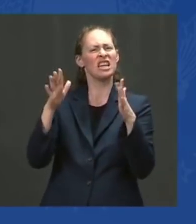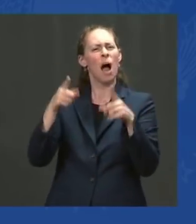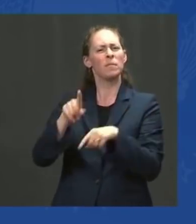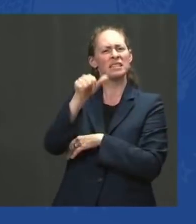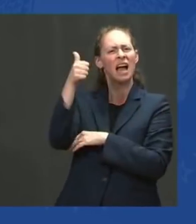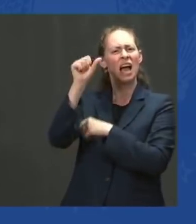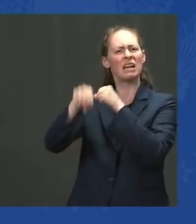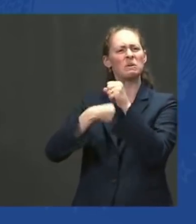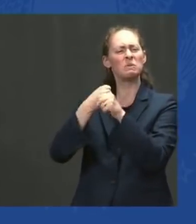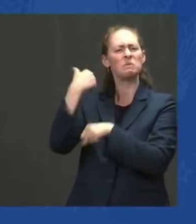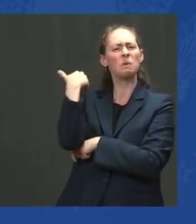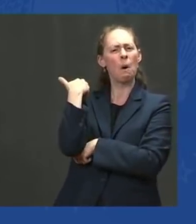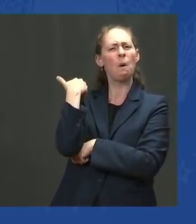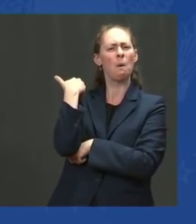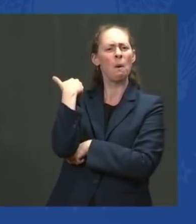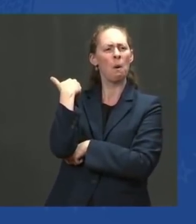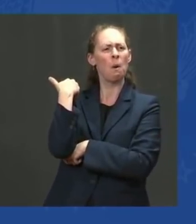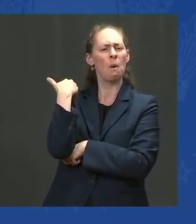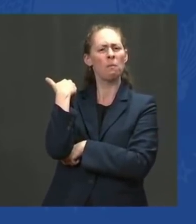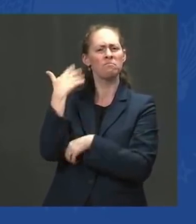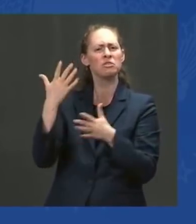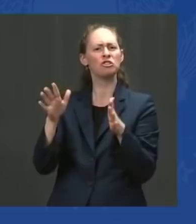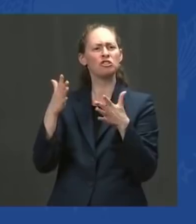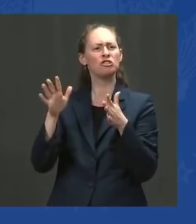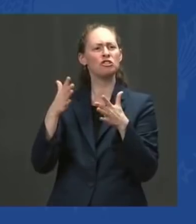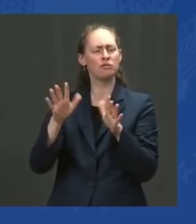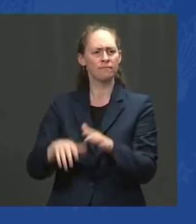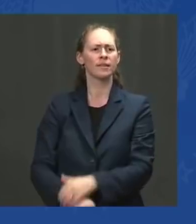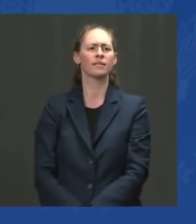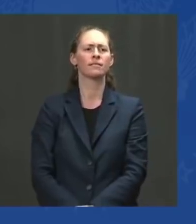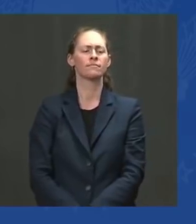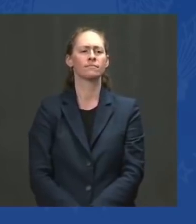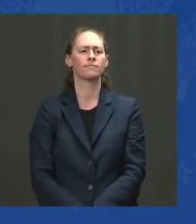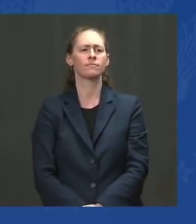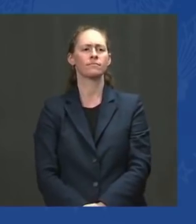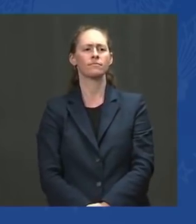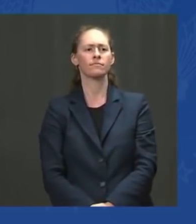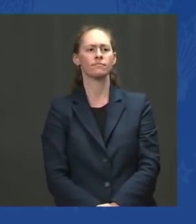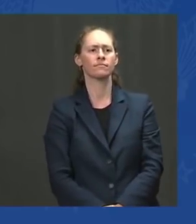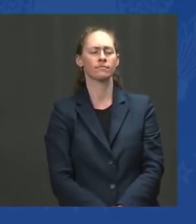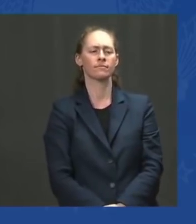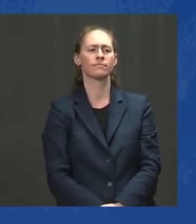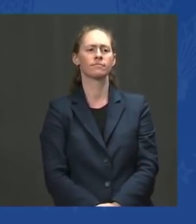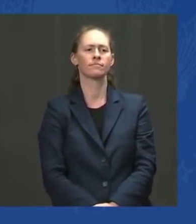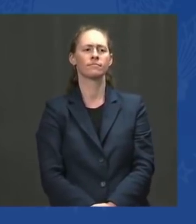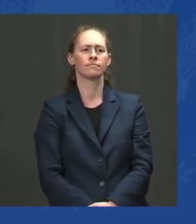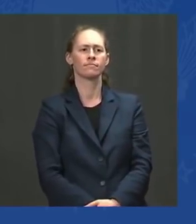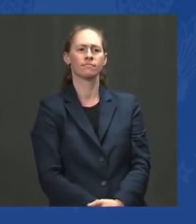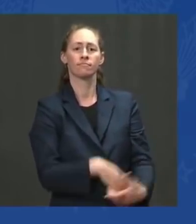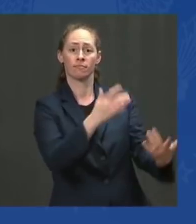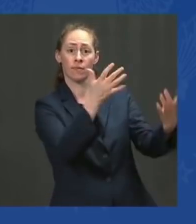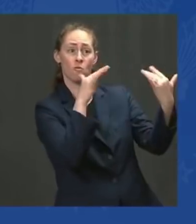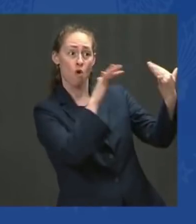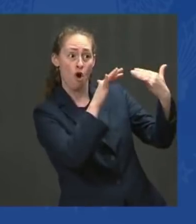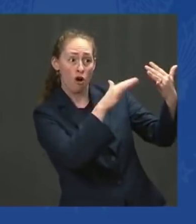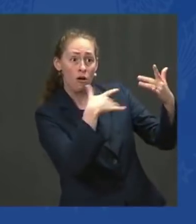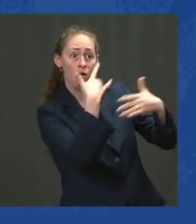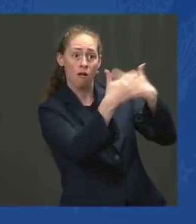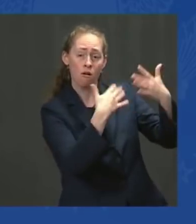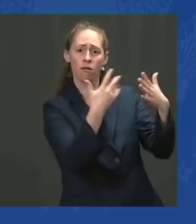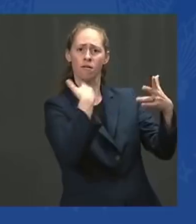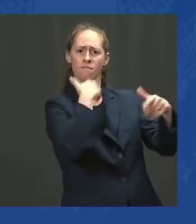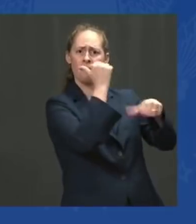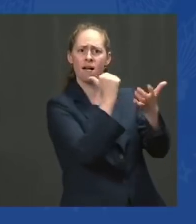的南亚、东南亚的局势啊，为之发生了一个巨大的改